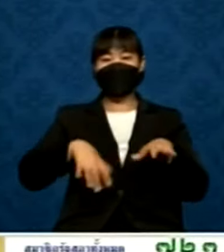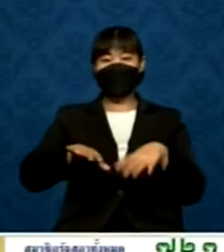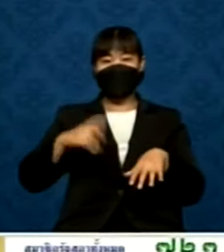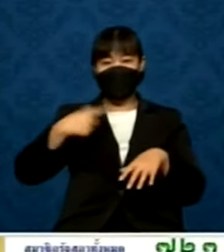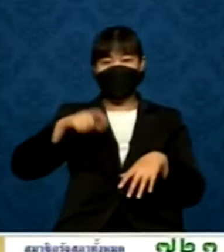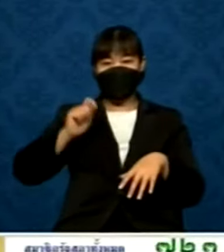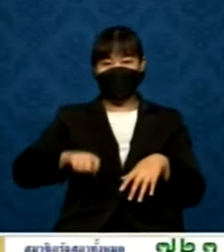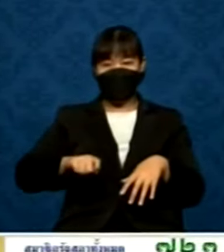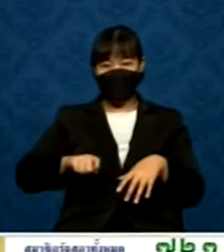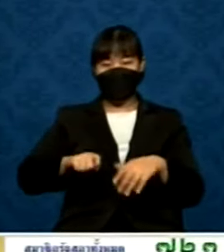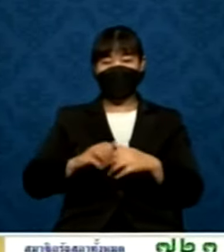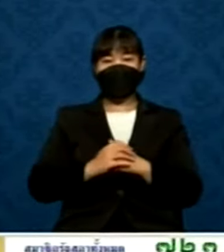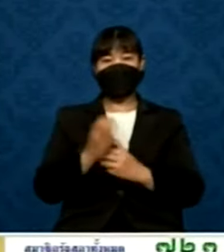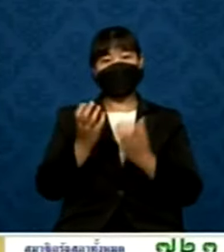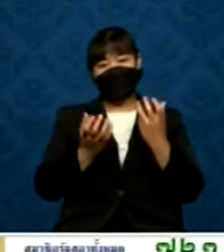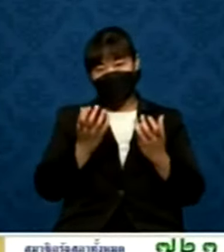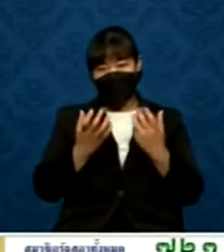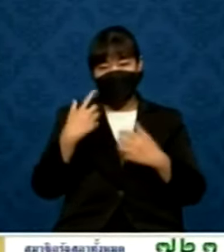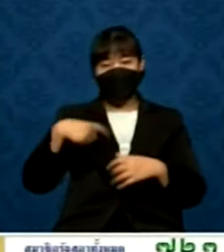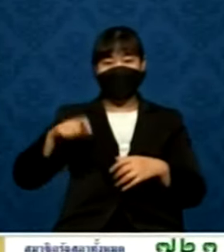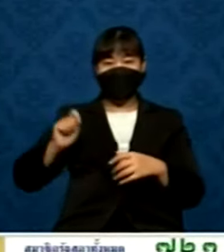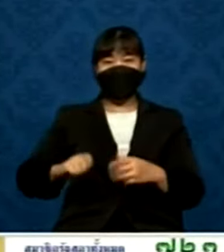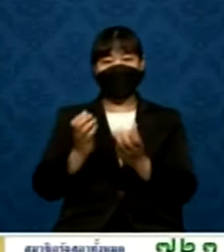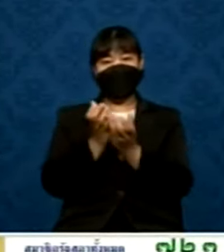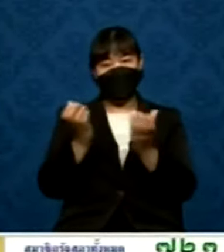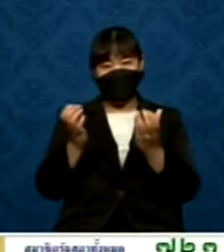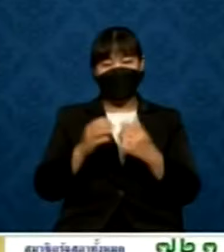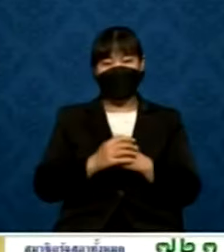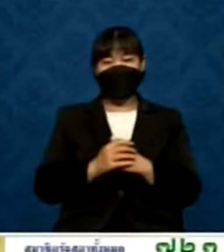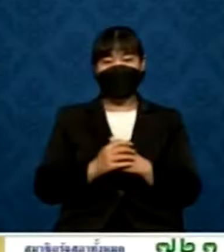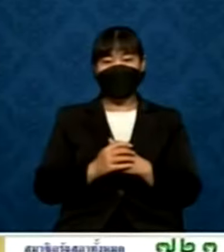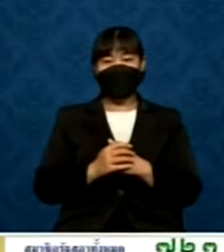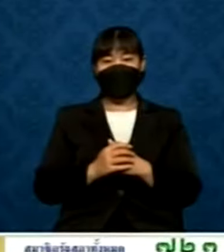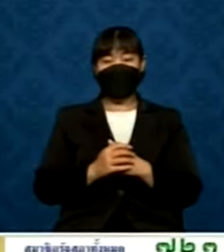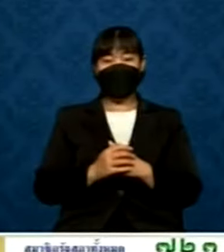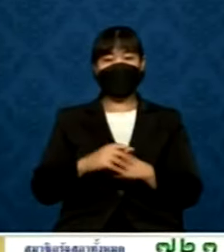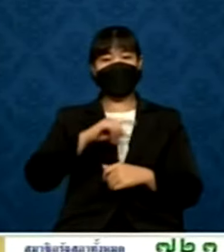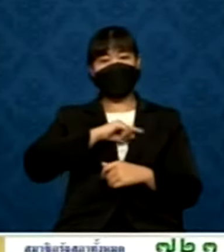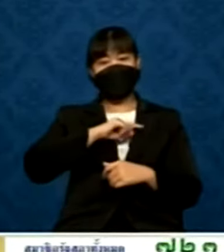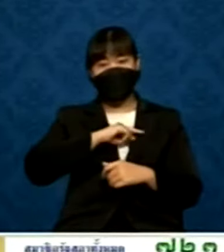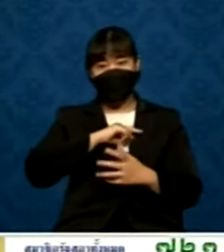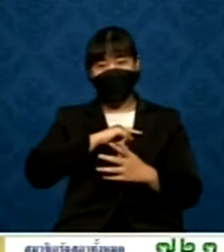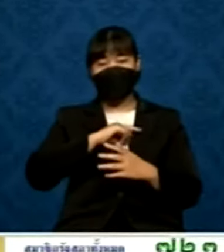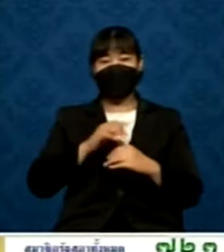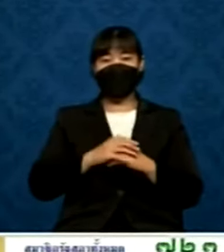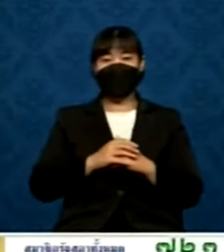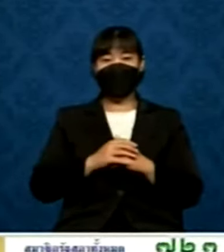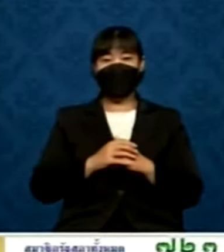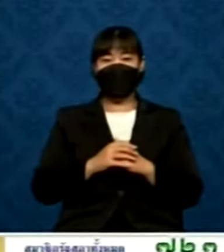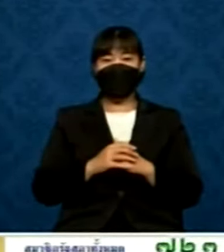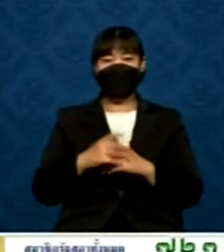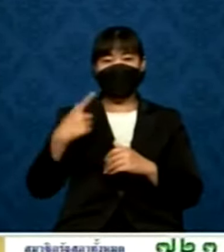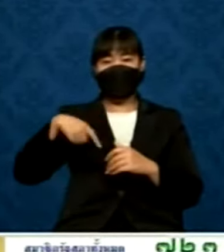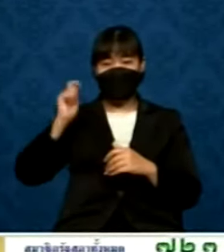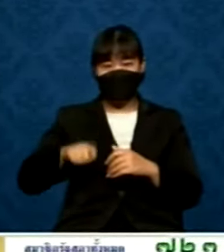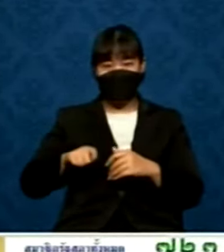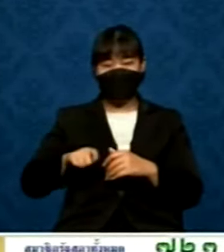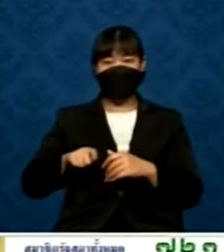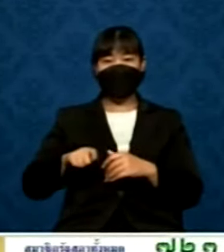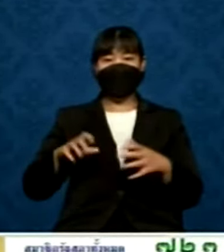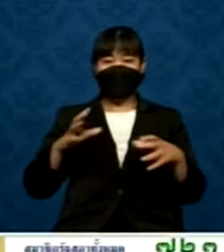รมสำนักงานศาลรัฐธรรมนูญไม่ได้มีอำนาจในการโอเวอร์รูไม่มีอำนาจในการไปกลับคำพิพากษาใดๆเลยดังนั้น